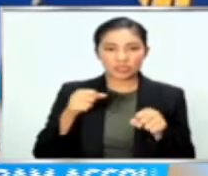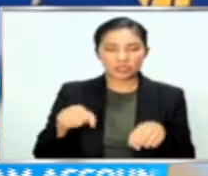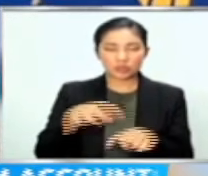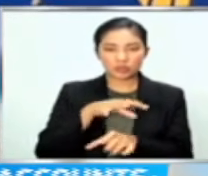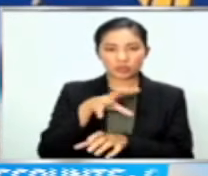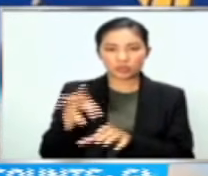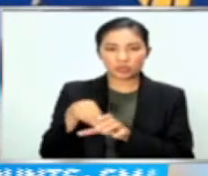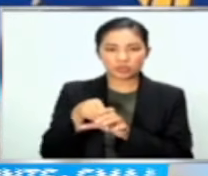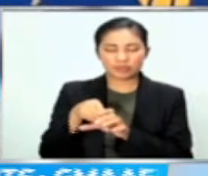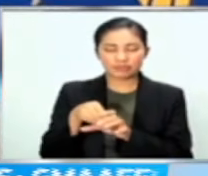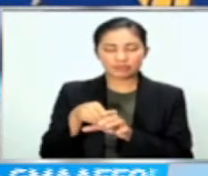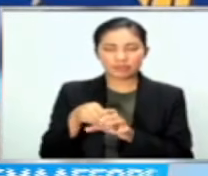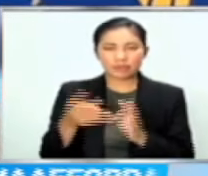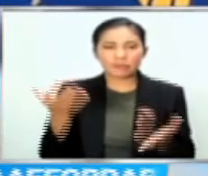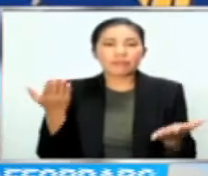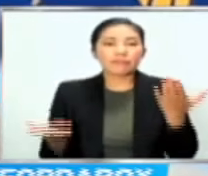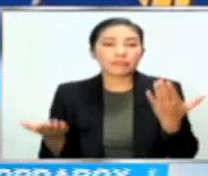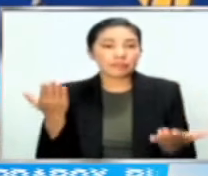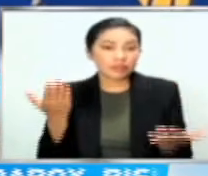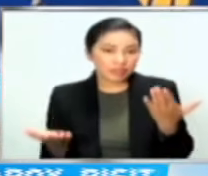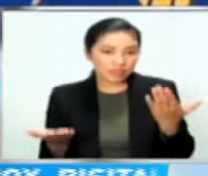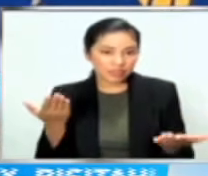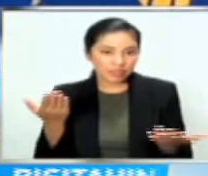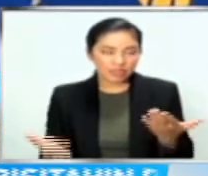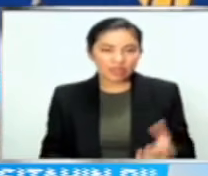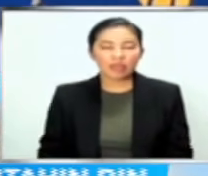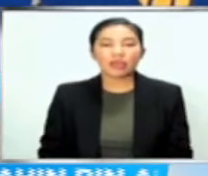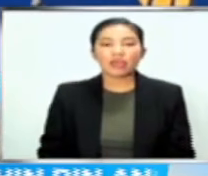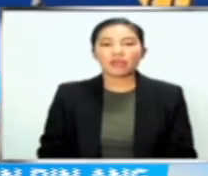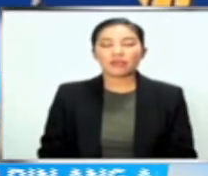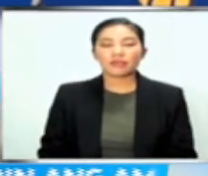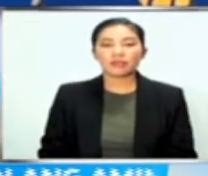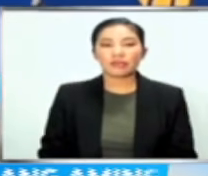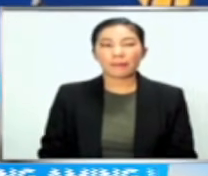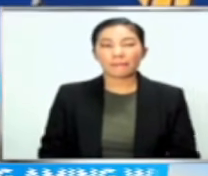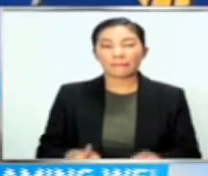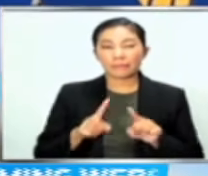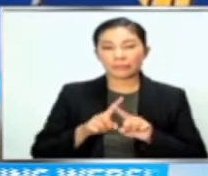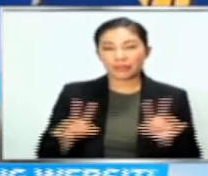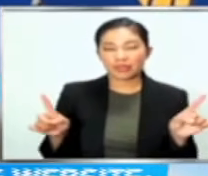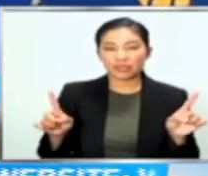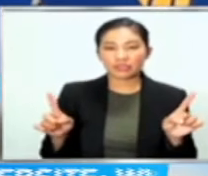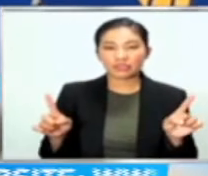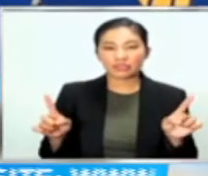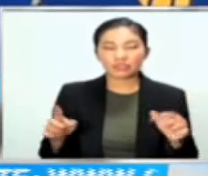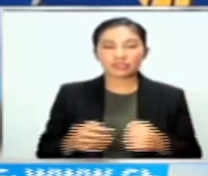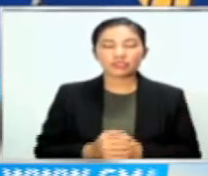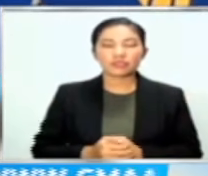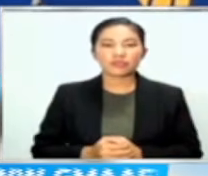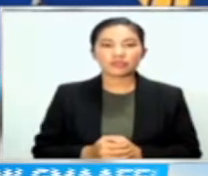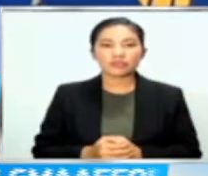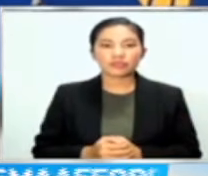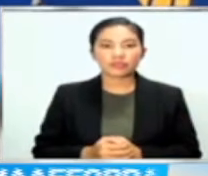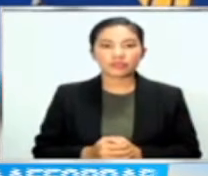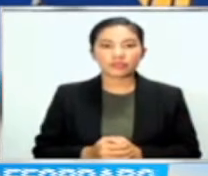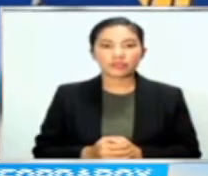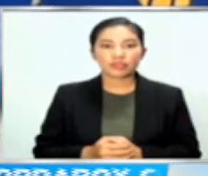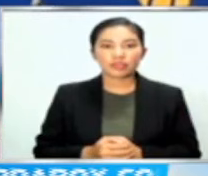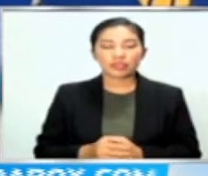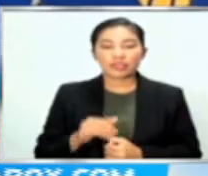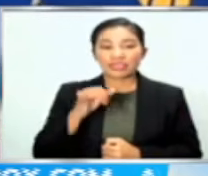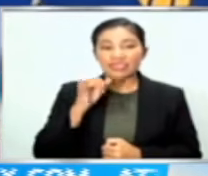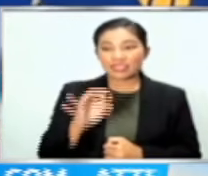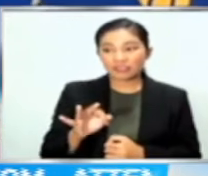siguro. Pero kung wala akong space, everybody is crowding up, wanting to be one